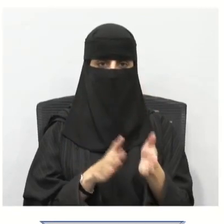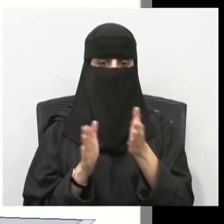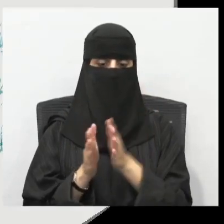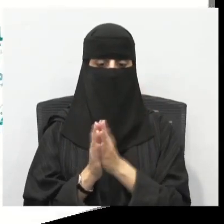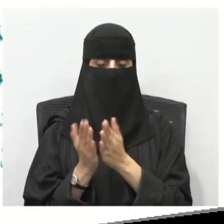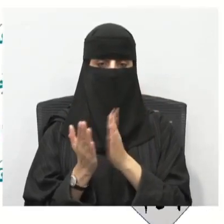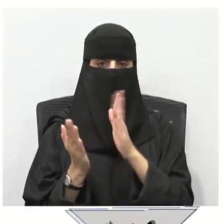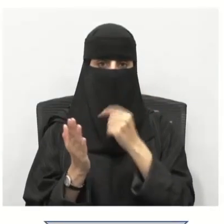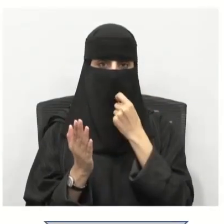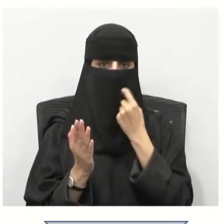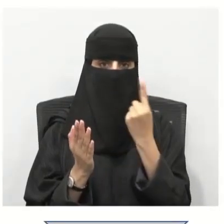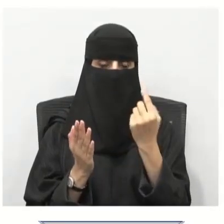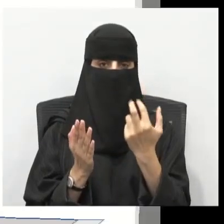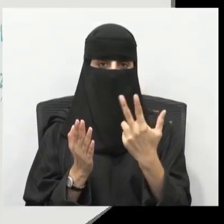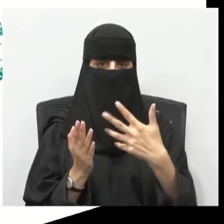الاولى